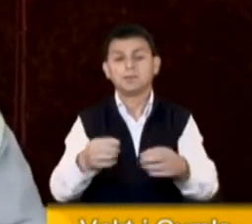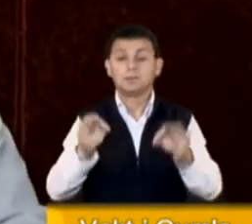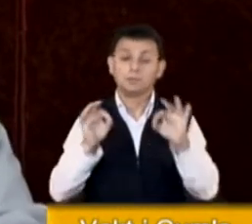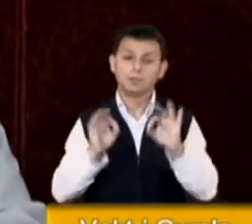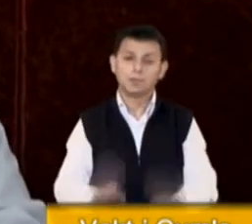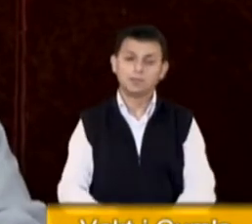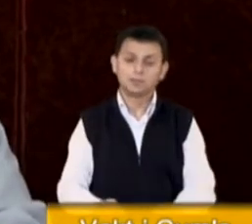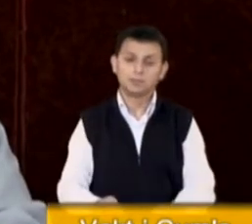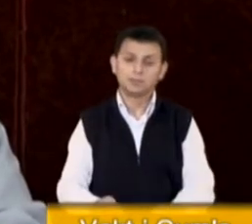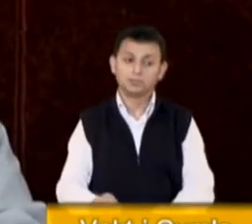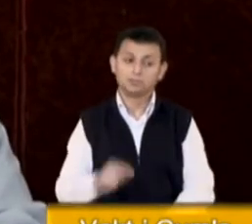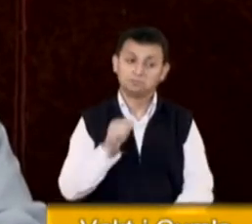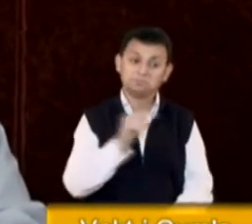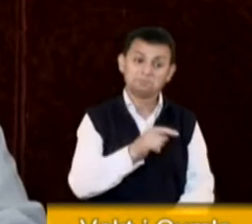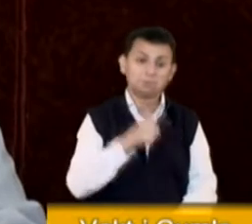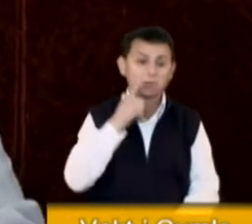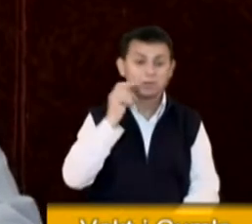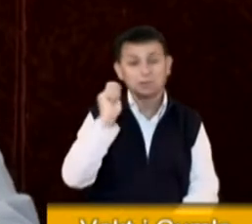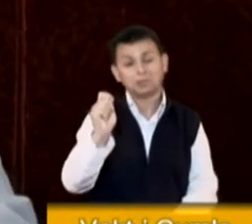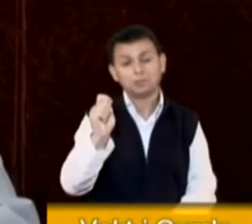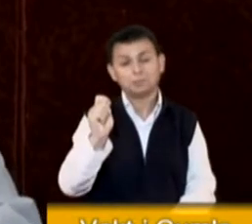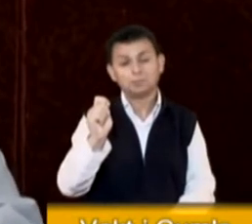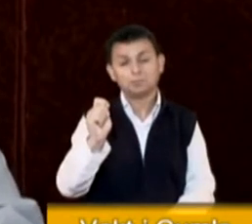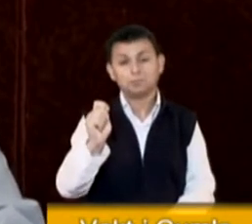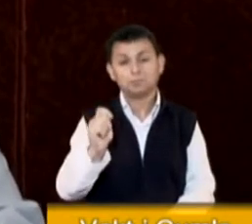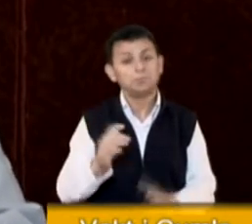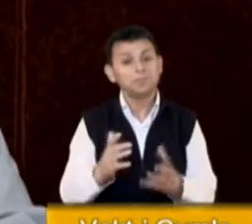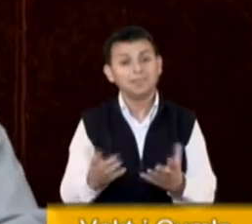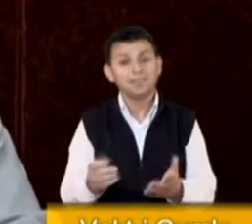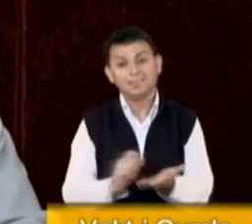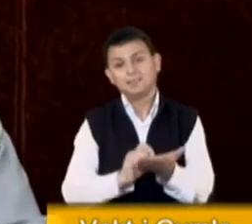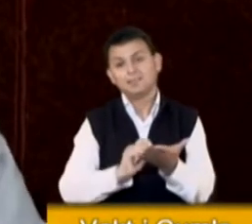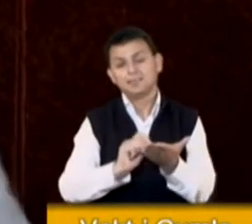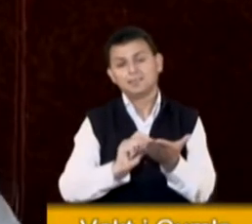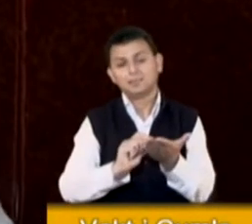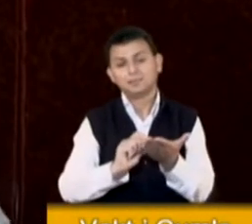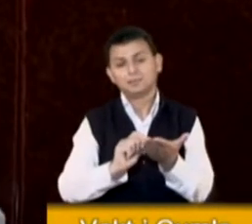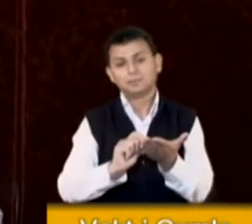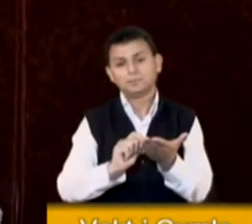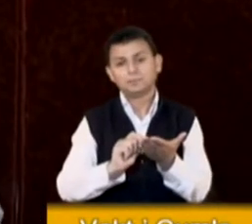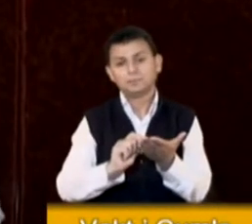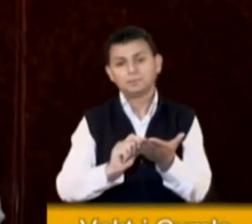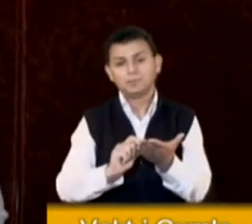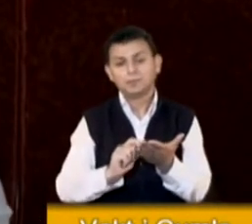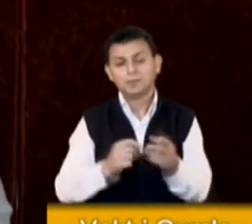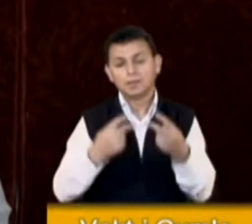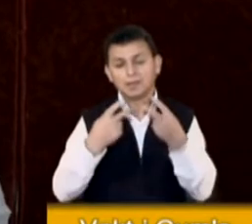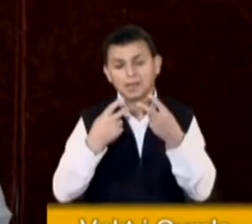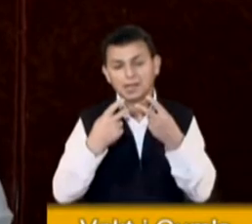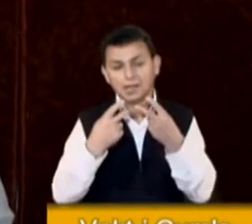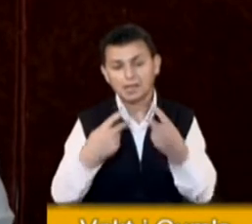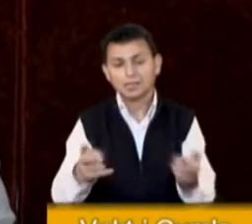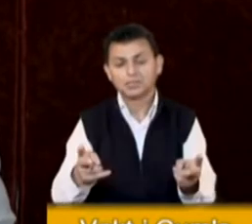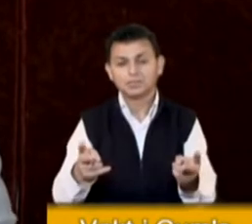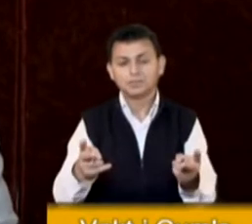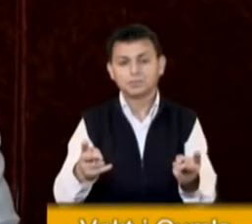başlayınca, ya demiş, ah adam, bu adam ne yazdı acaba? Açmış bakmış ki muhteremler şunu yazmış adam.